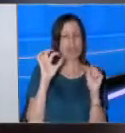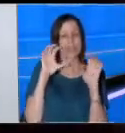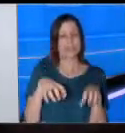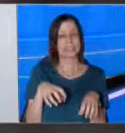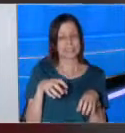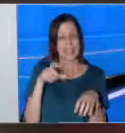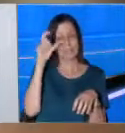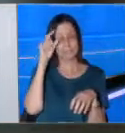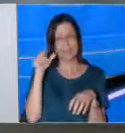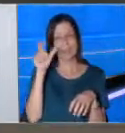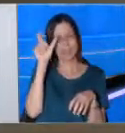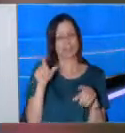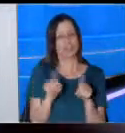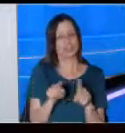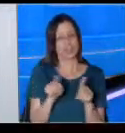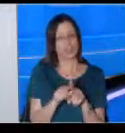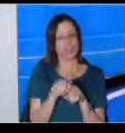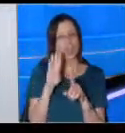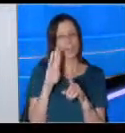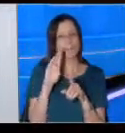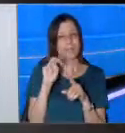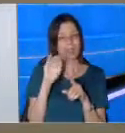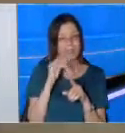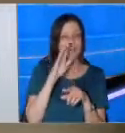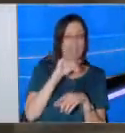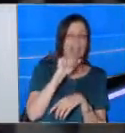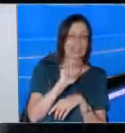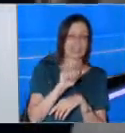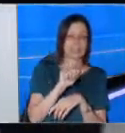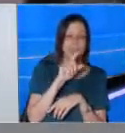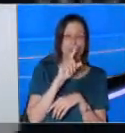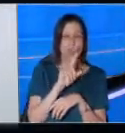ביידן, אנשים כמו ברני סנדרס ואליזבת וורן,